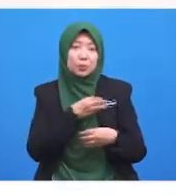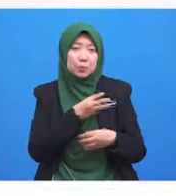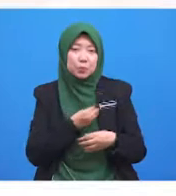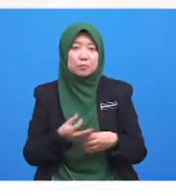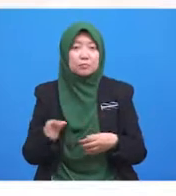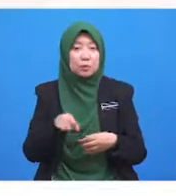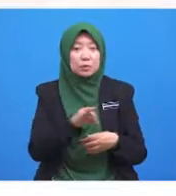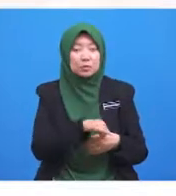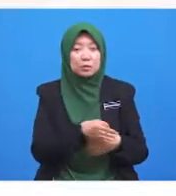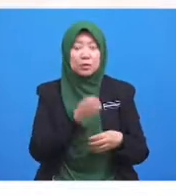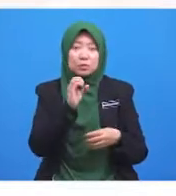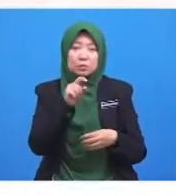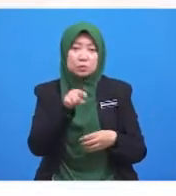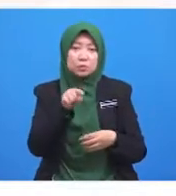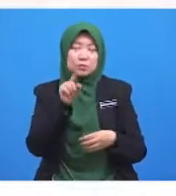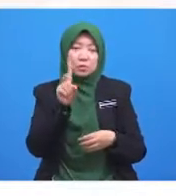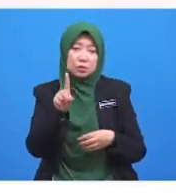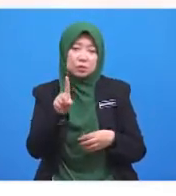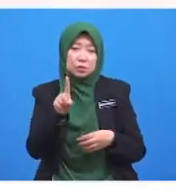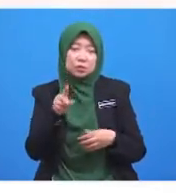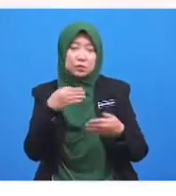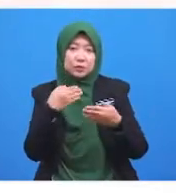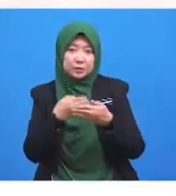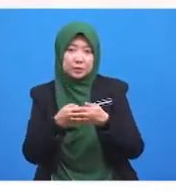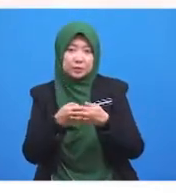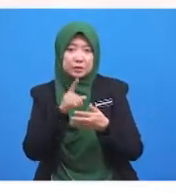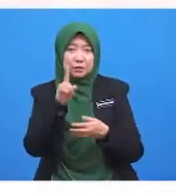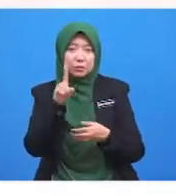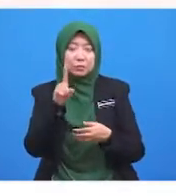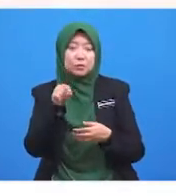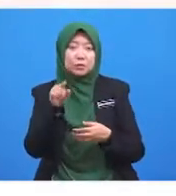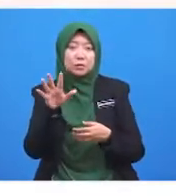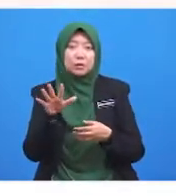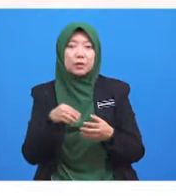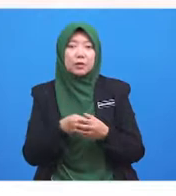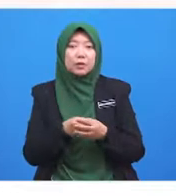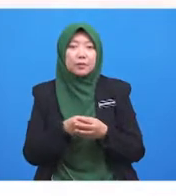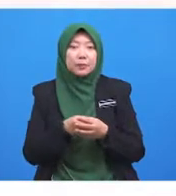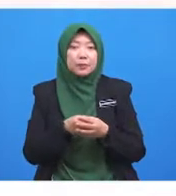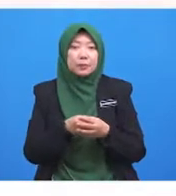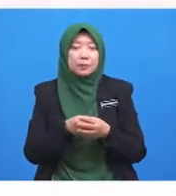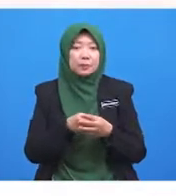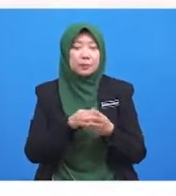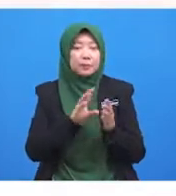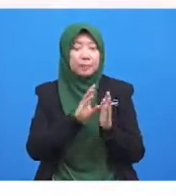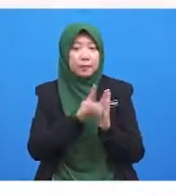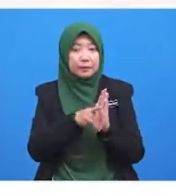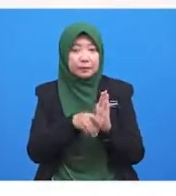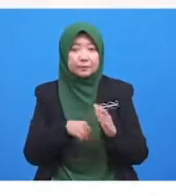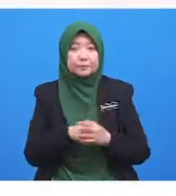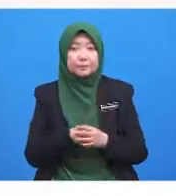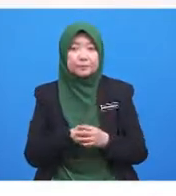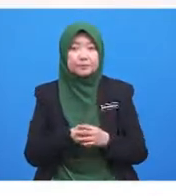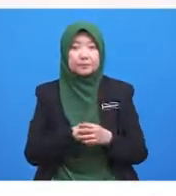denyut antara 0.1 hingga 1 milidetik. Ianya mempunyai frekuensi rendah antara 30